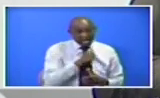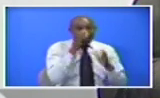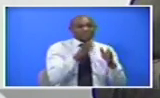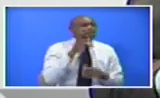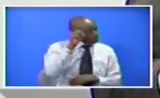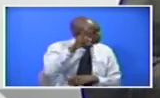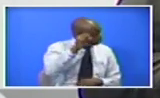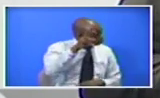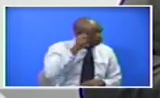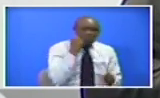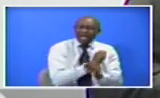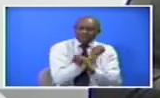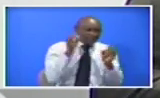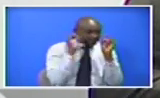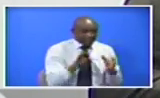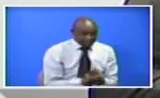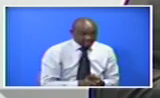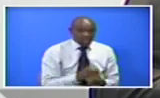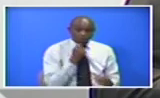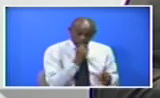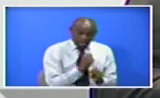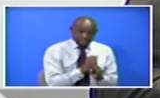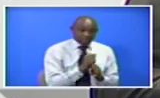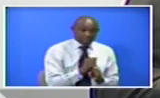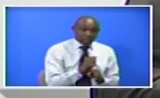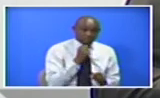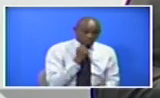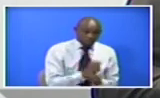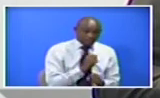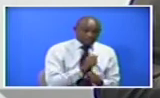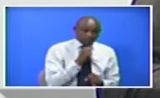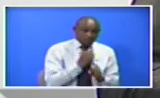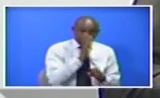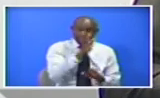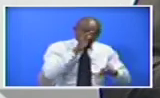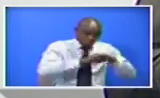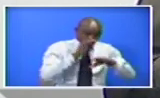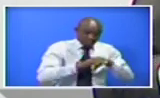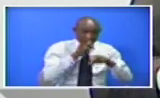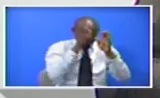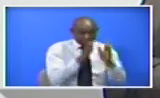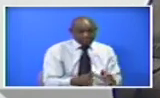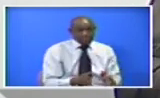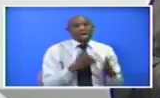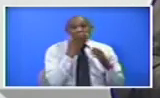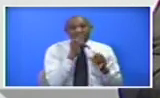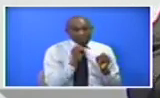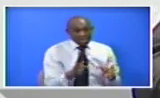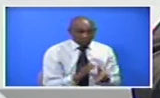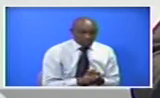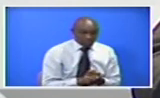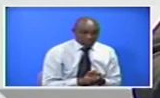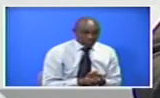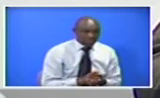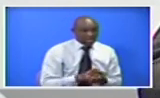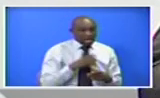anasema la hasha hazijafanya kazi vilivyo. Kazi yako inakuanga nzuri. Heko endelea. Asante sana. Huyu ni Mutuku hajajibu swali.